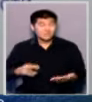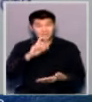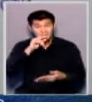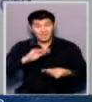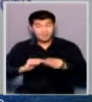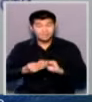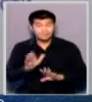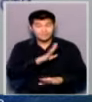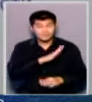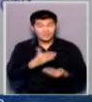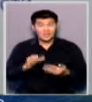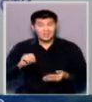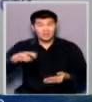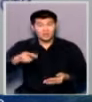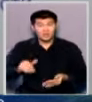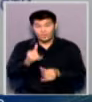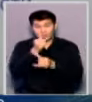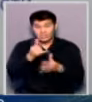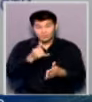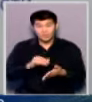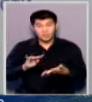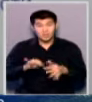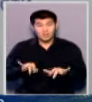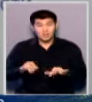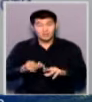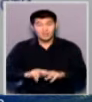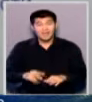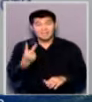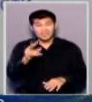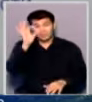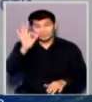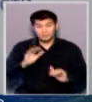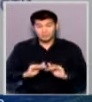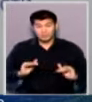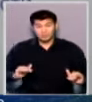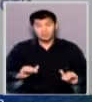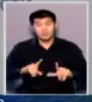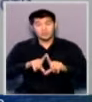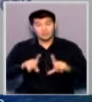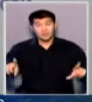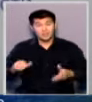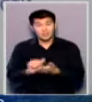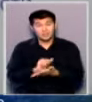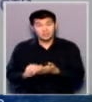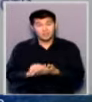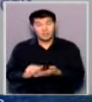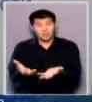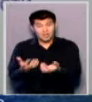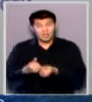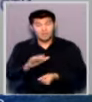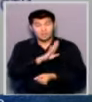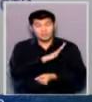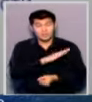мәселелер туындап, ЕГОВ порталына тіркеле алмаған біздің 2% оқушыларымызды мектептер құжат қағаз түрінде